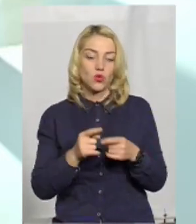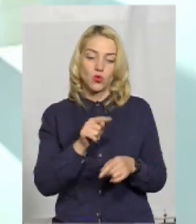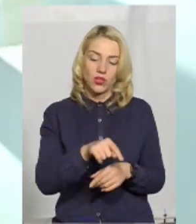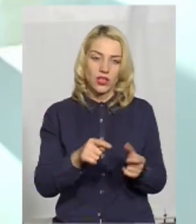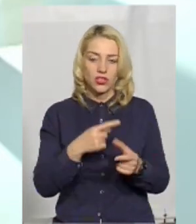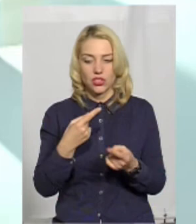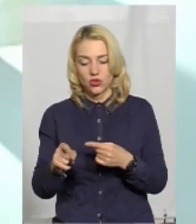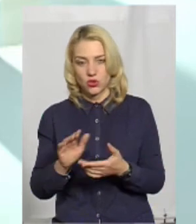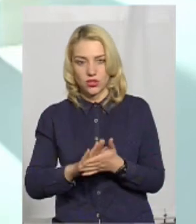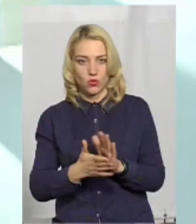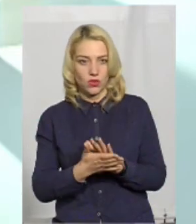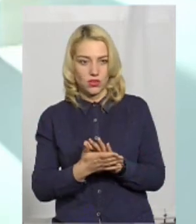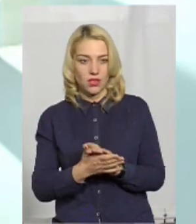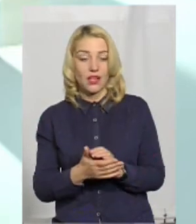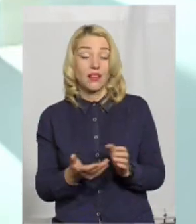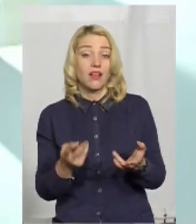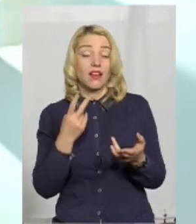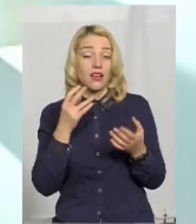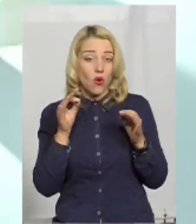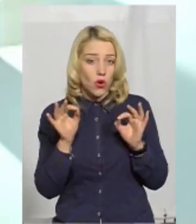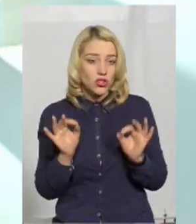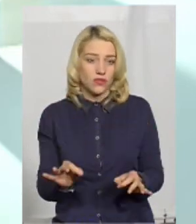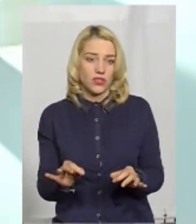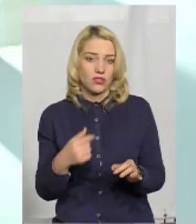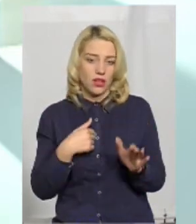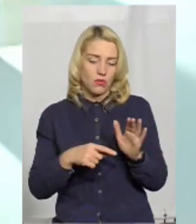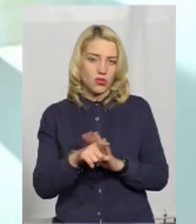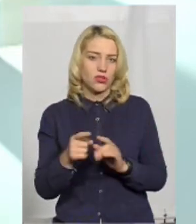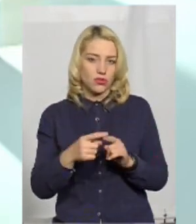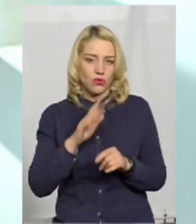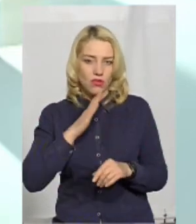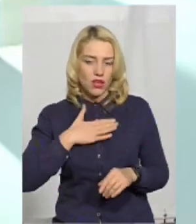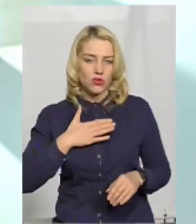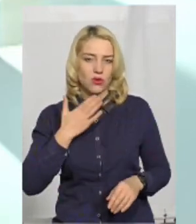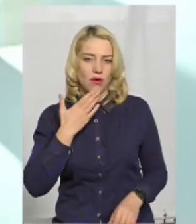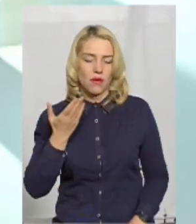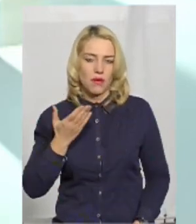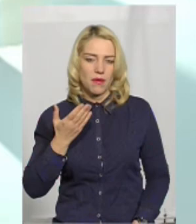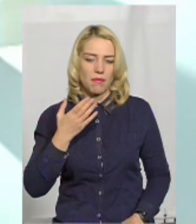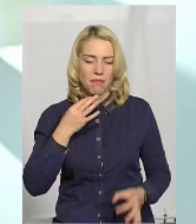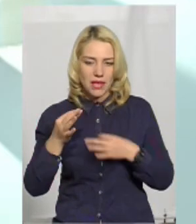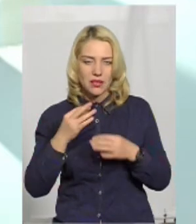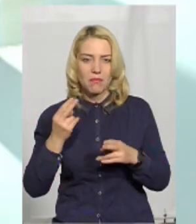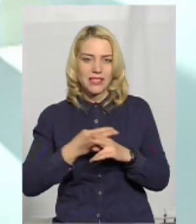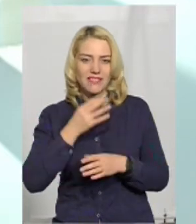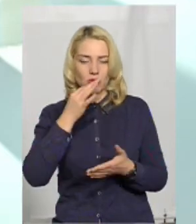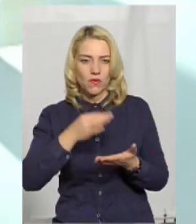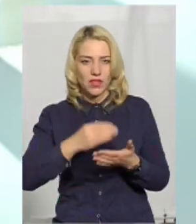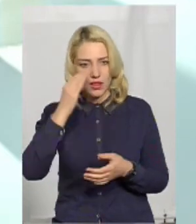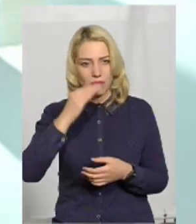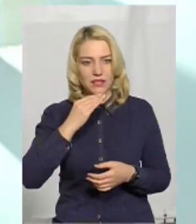іншої ситуації. І очевидно, я почала з того нашу бесіду, що безвідповідальне батьківство